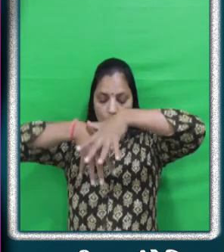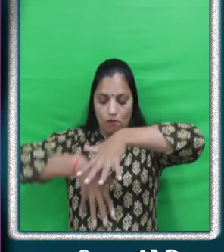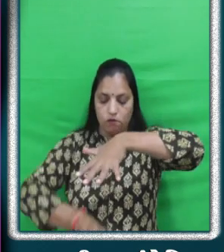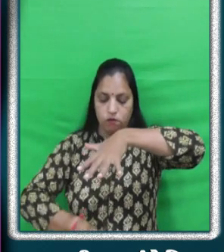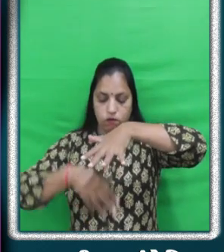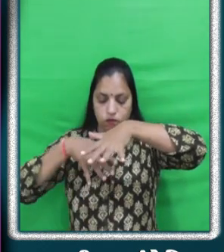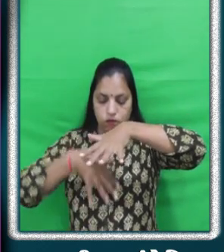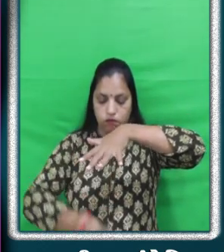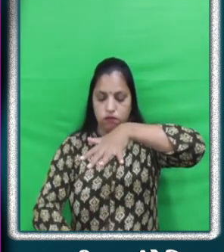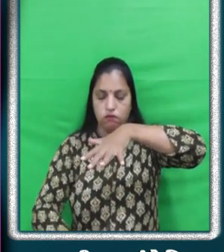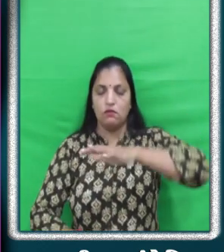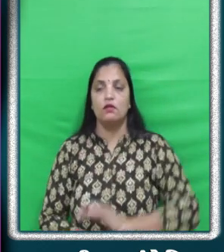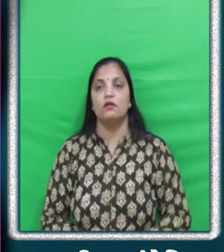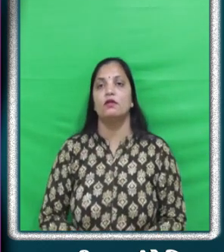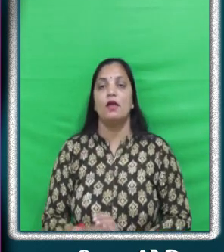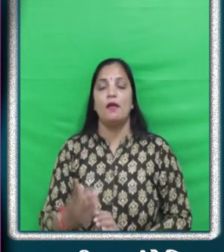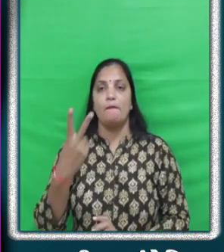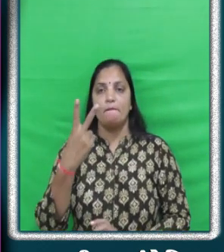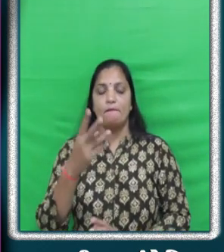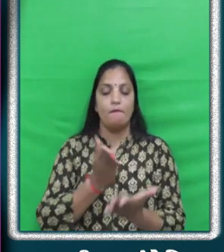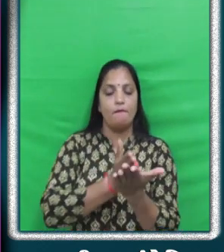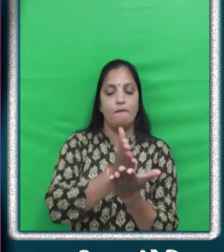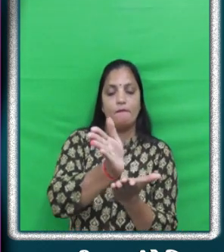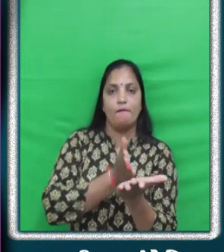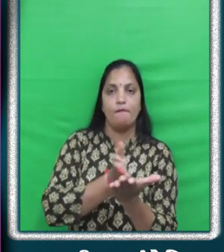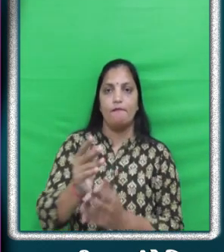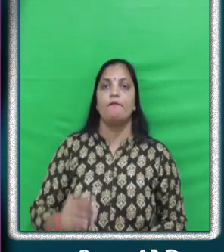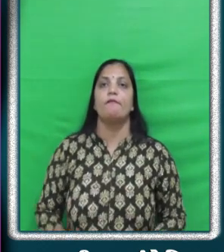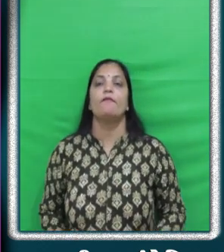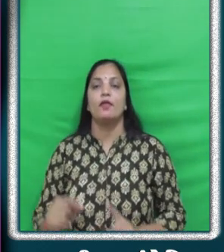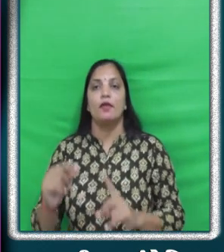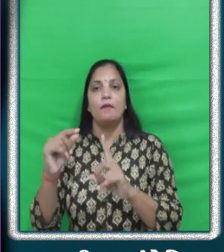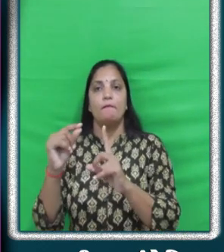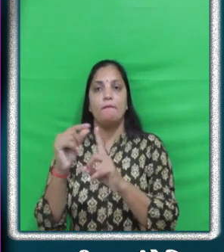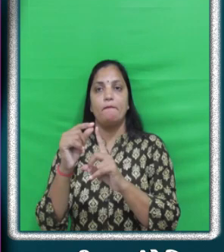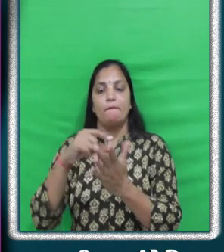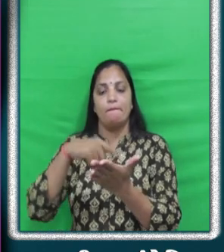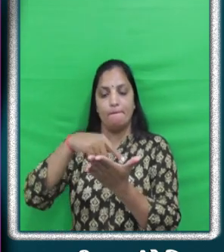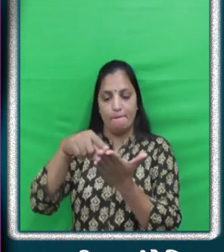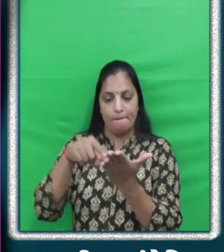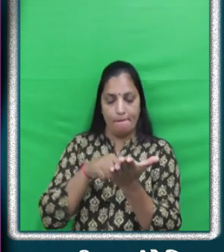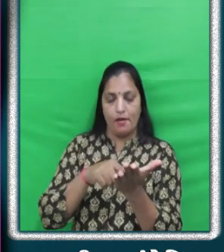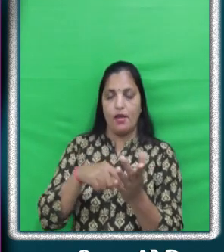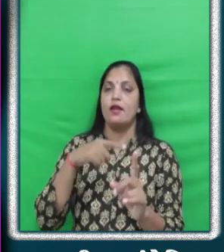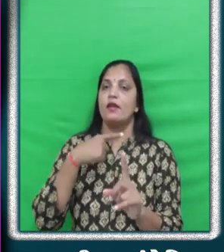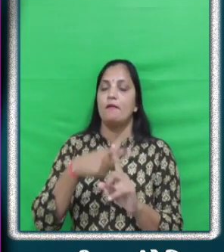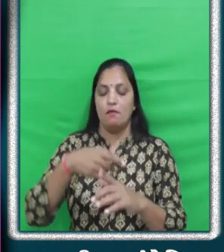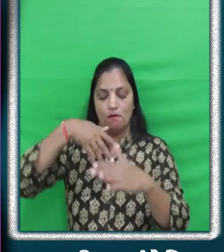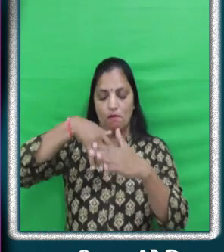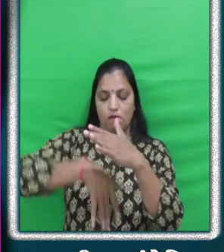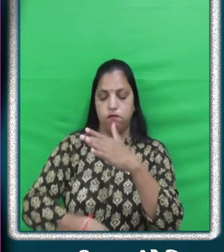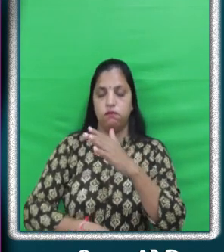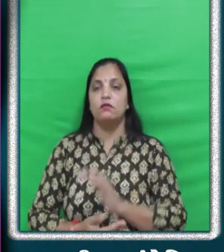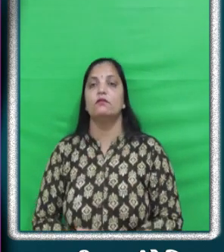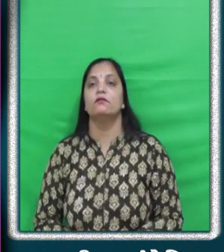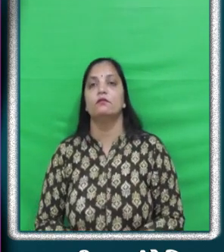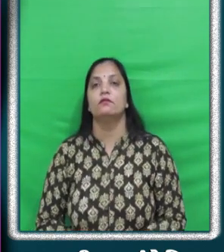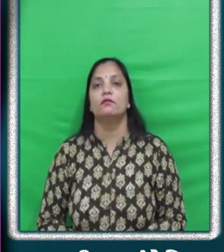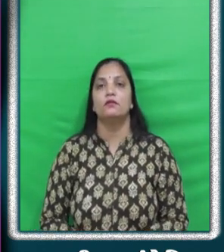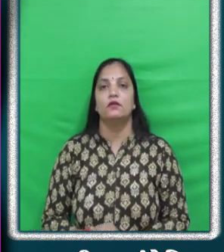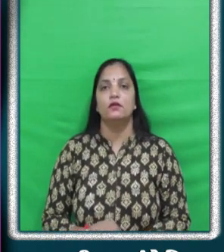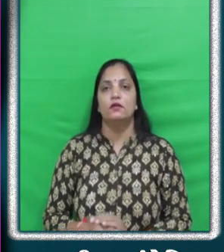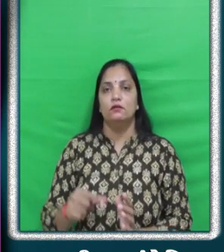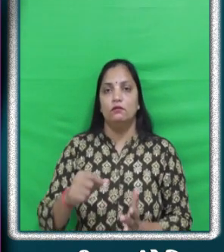છે। હવે ખોરાકનું વહન જે છે બે રીતે થાય, કેમ કે પ્રકાંડ પણ ખોરાક બનાવે છે, ઉપરની તરફ મોકલશે નીચેની તરફ, પર્ણો પણ શું